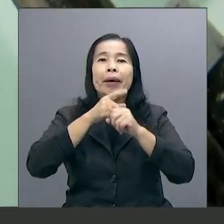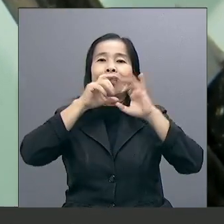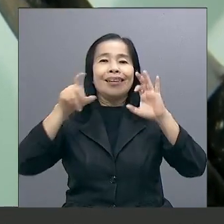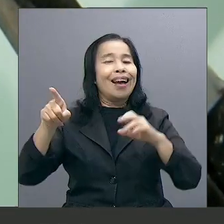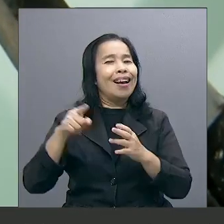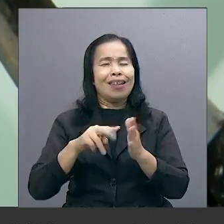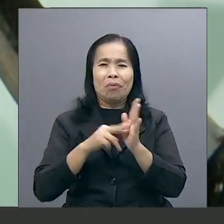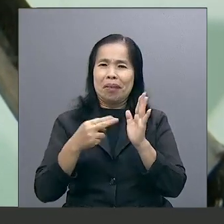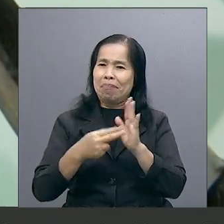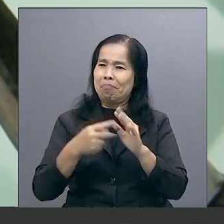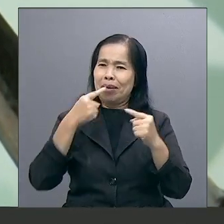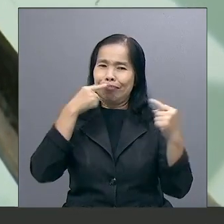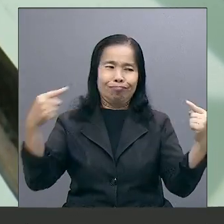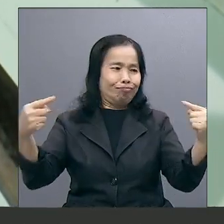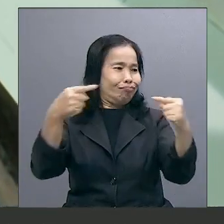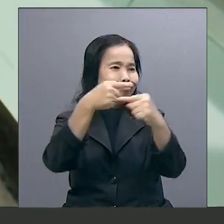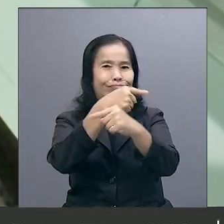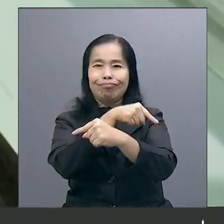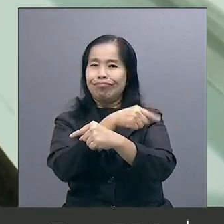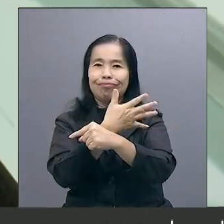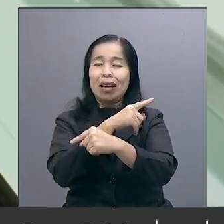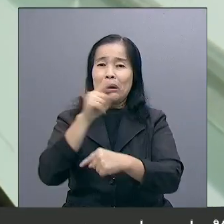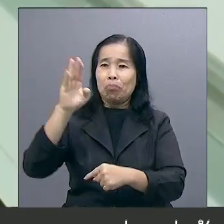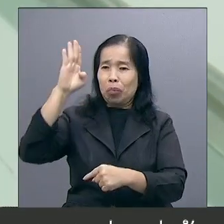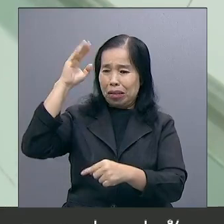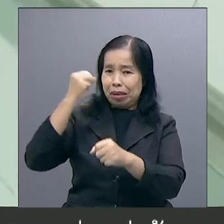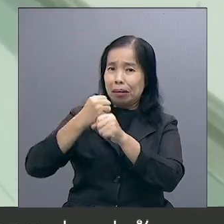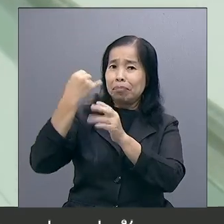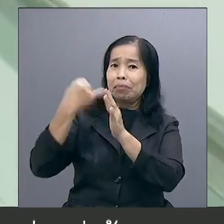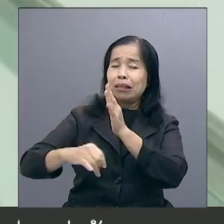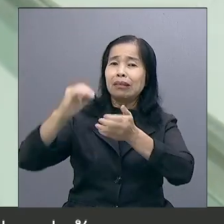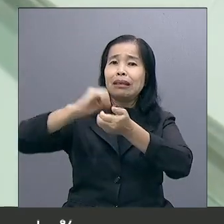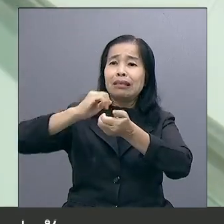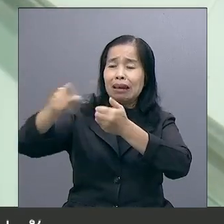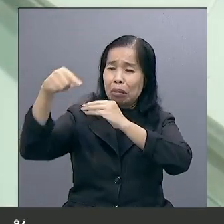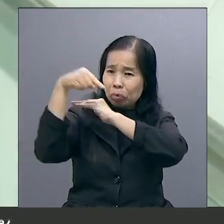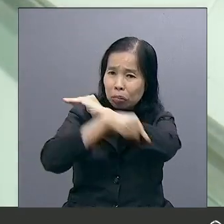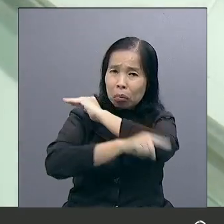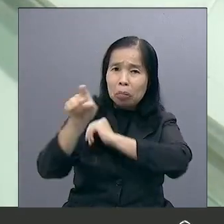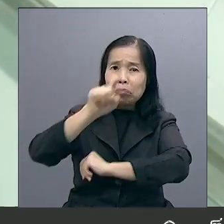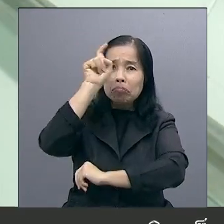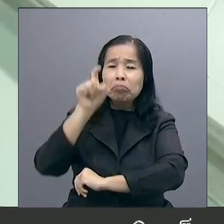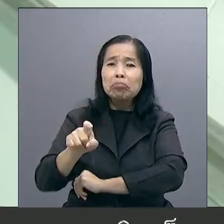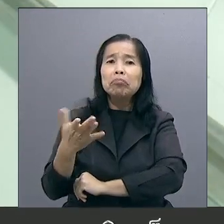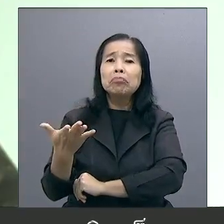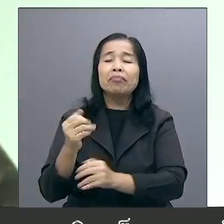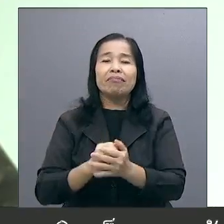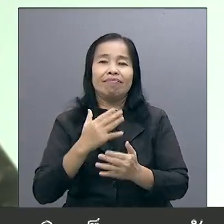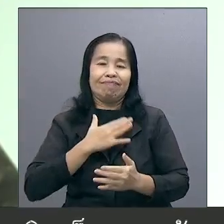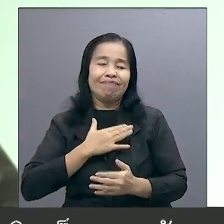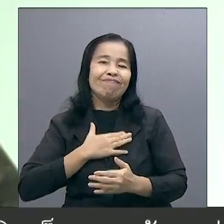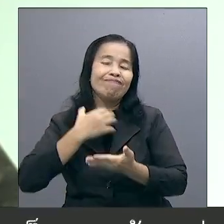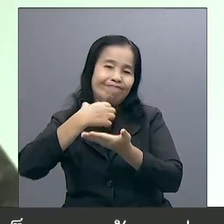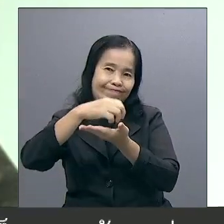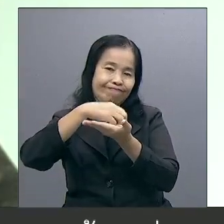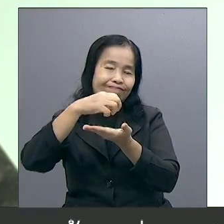แย้งกับผู้เซหายที่ยิ่ยันว่าปริษัทจงใจให้ผดสัญญาเข้าขายช่อโกงหรือไม่ทิดารัฐ อันัตรกิต